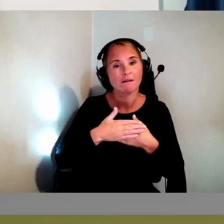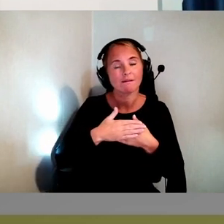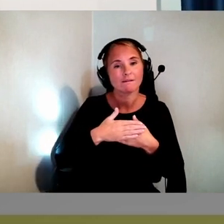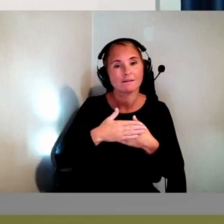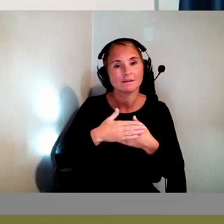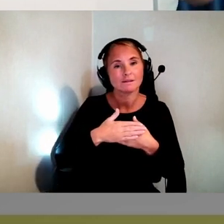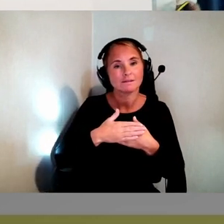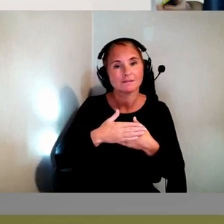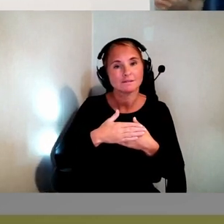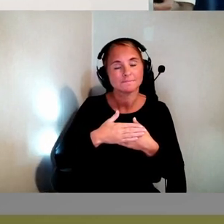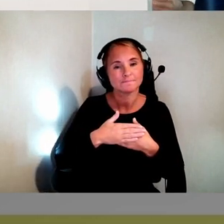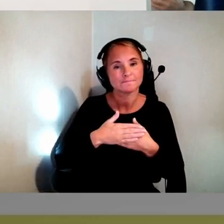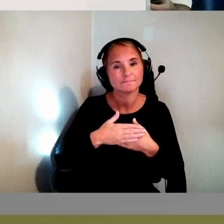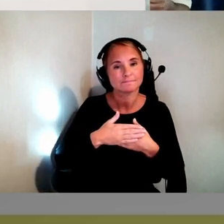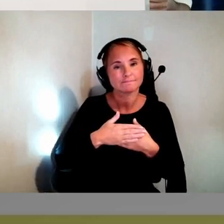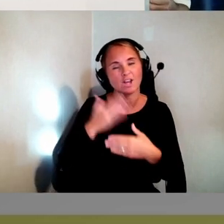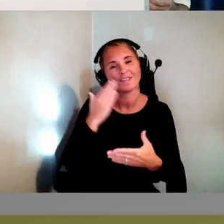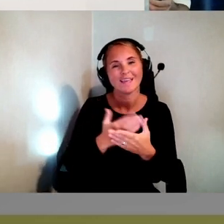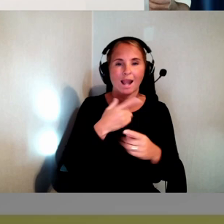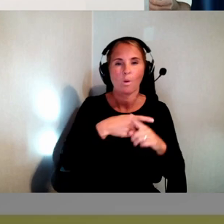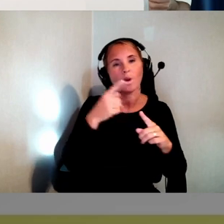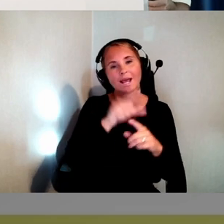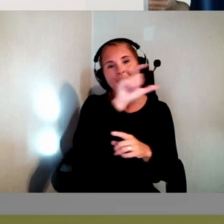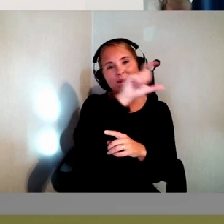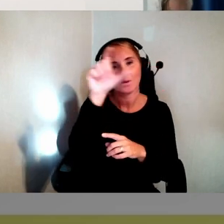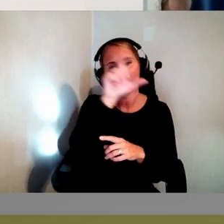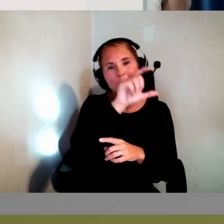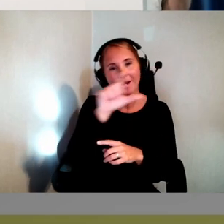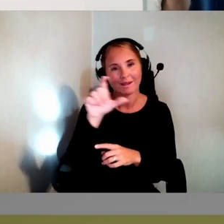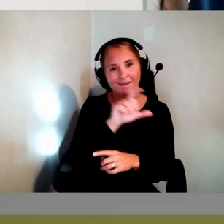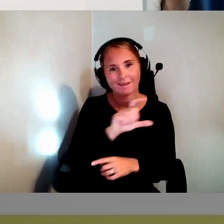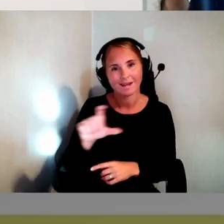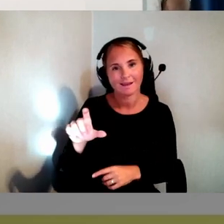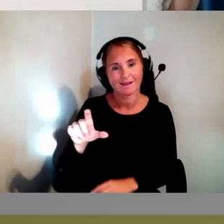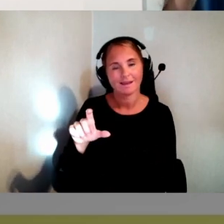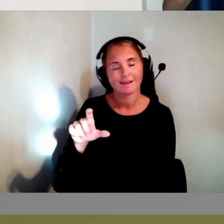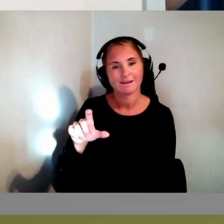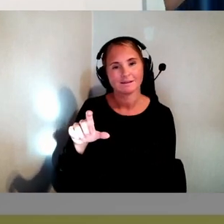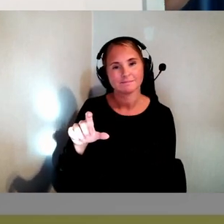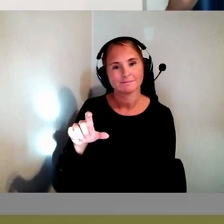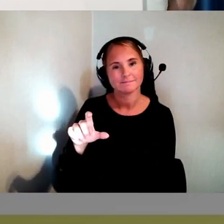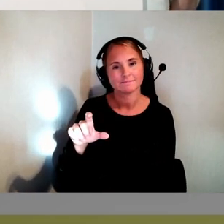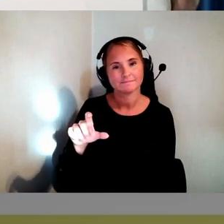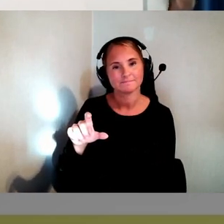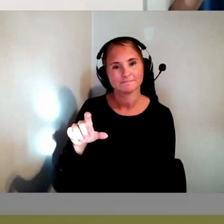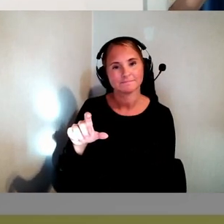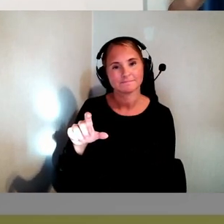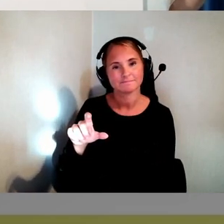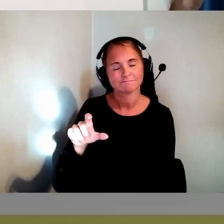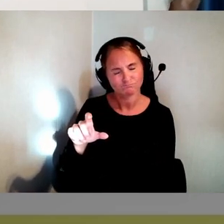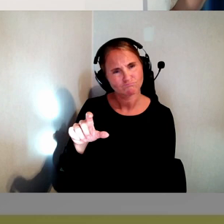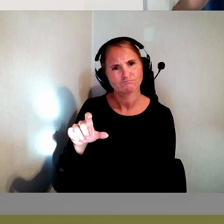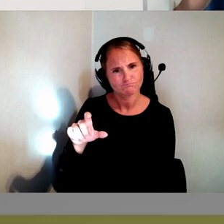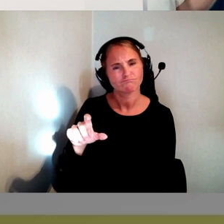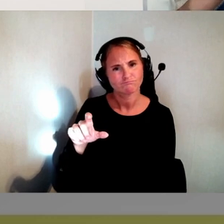här olika rubrikerna så eh Eh alltså att kunna uppfatta den Det det är